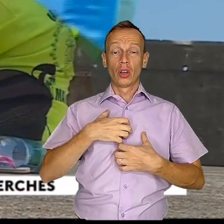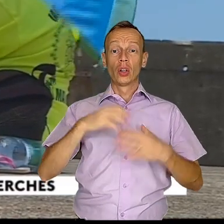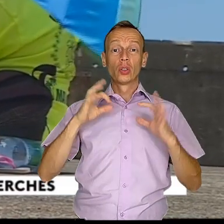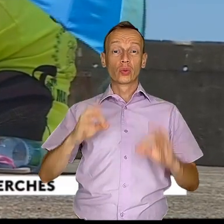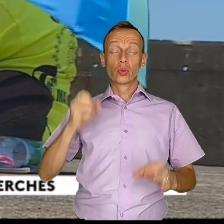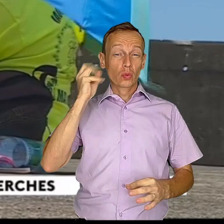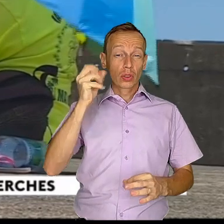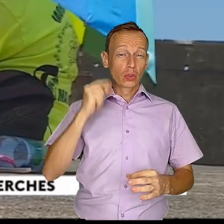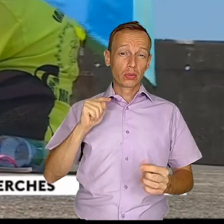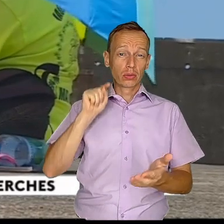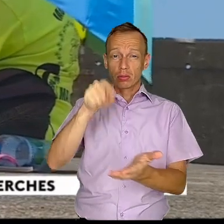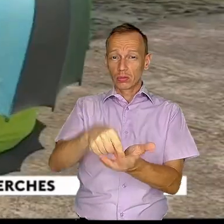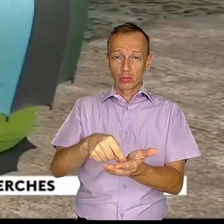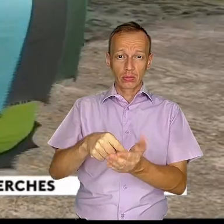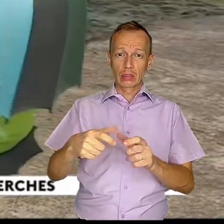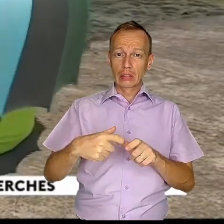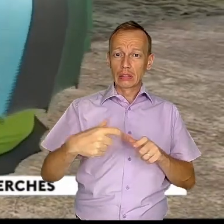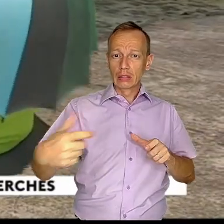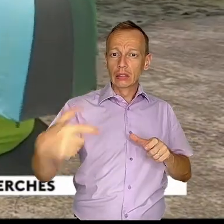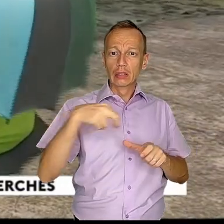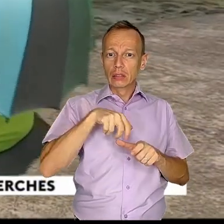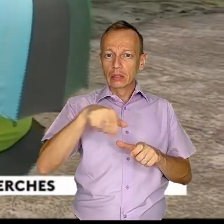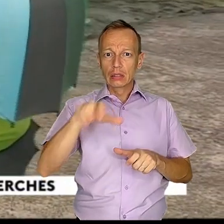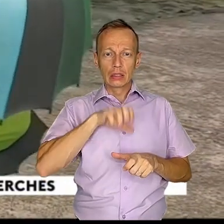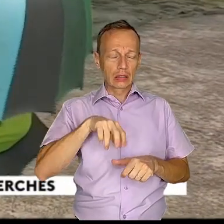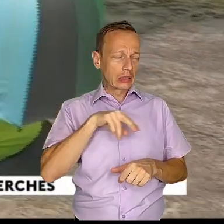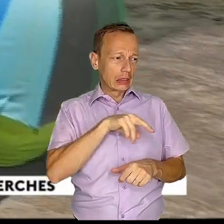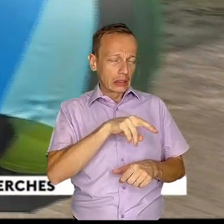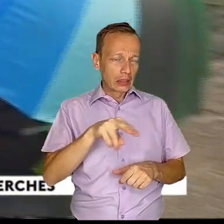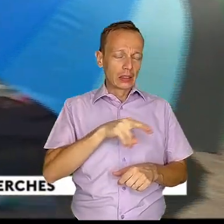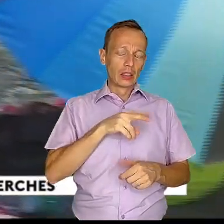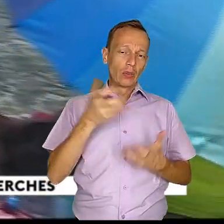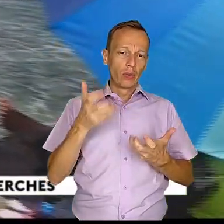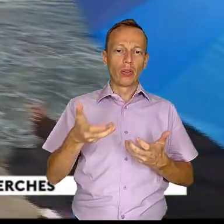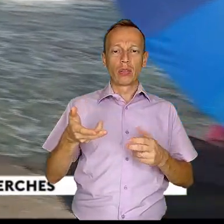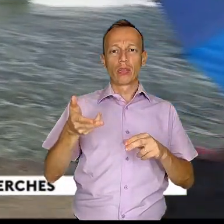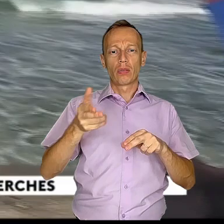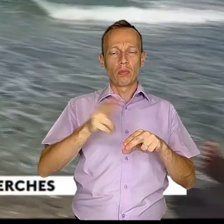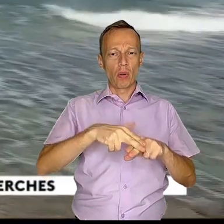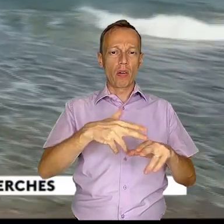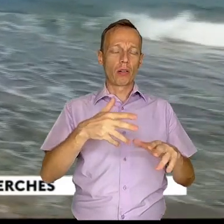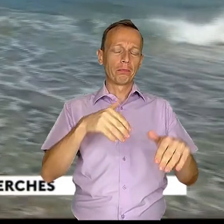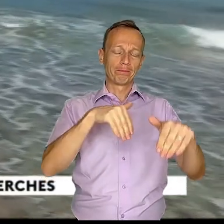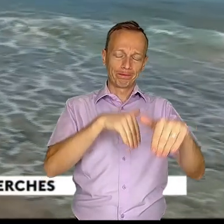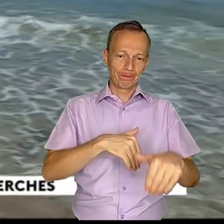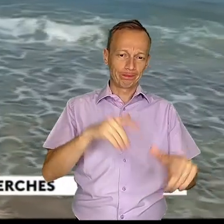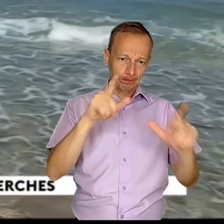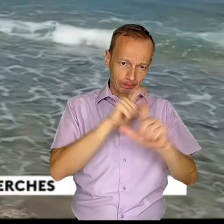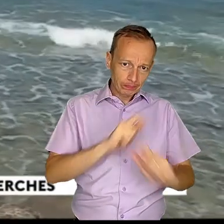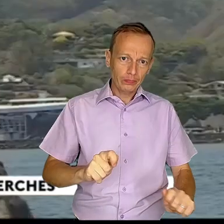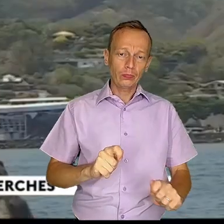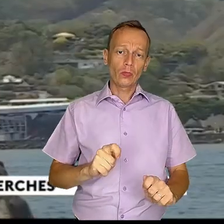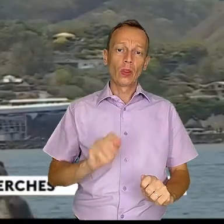famille. Celle-ci se retrouve depuis tous les jours à la digue avec l'espoir de faire son deuil convenablement. Ignacio Raveino, vous